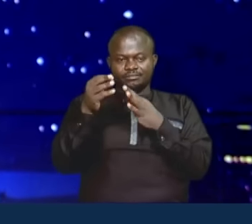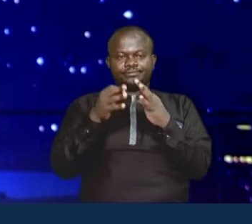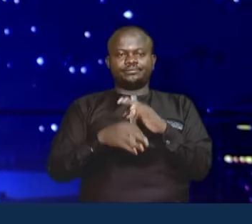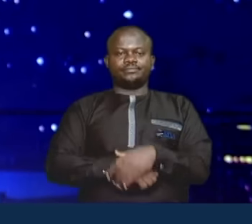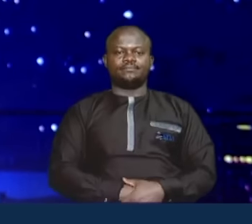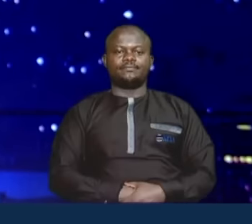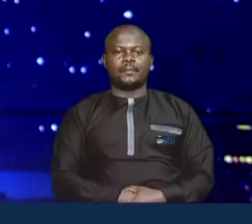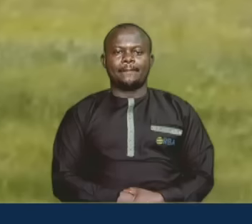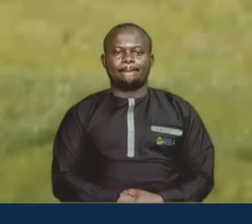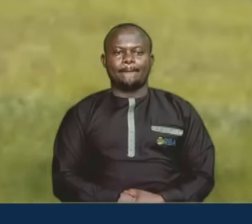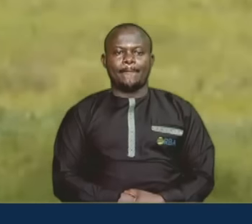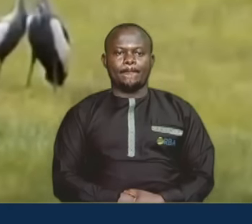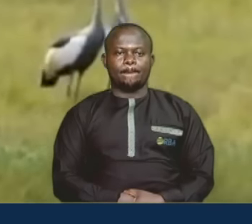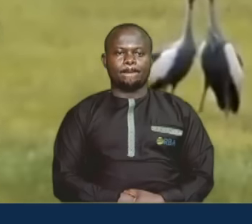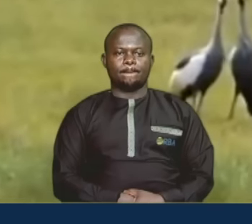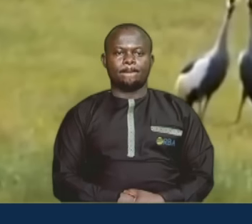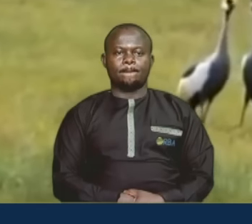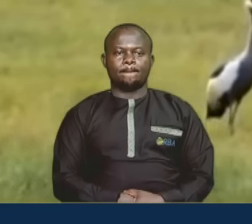Turatsinze.